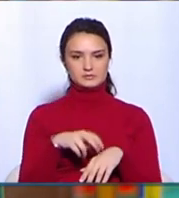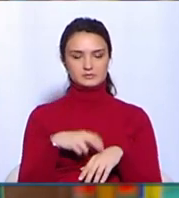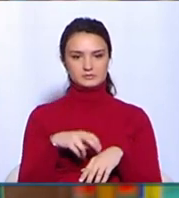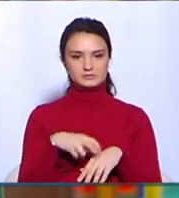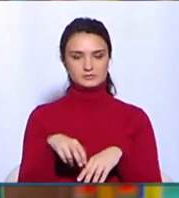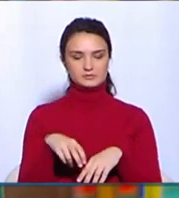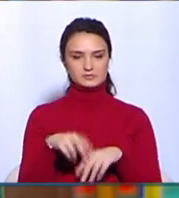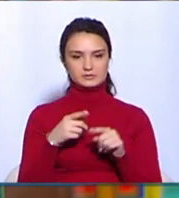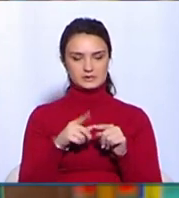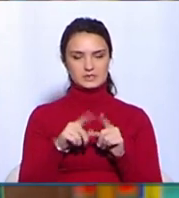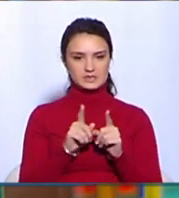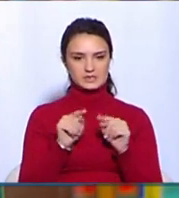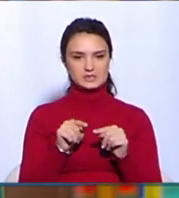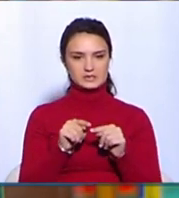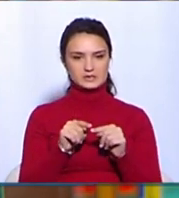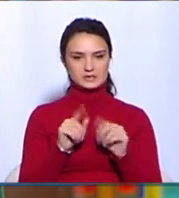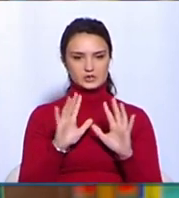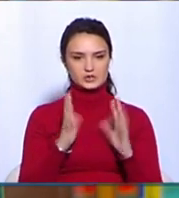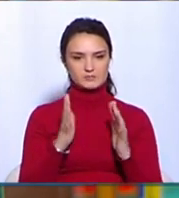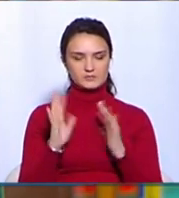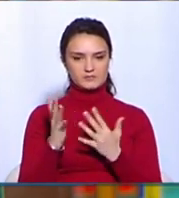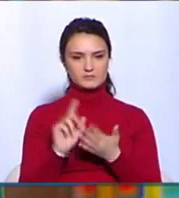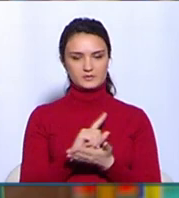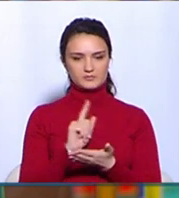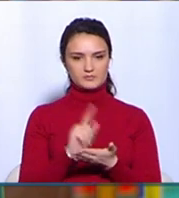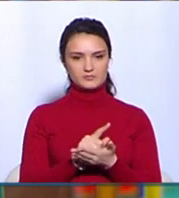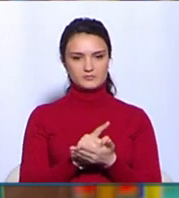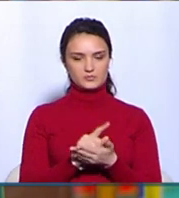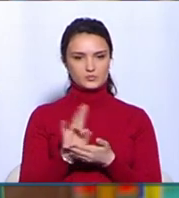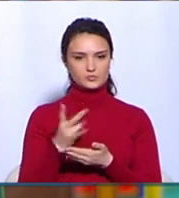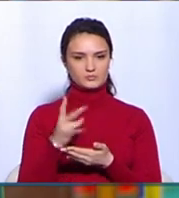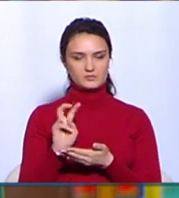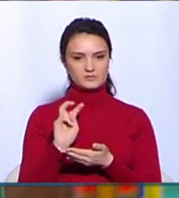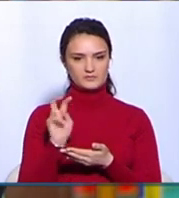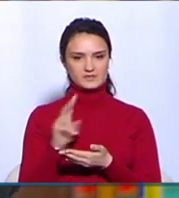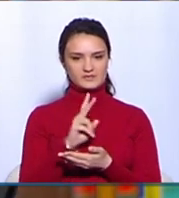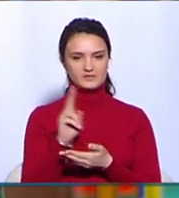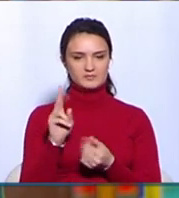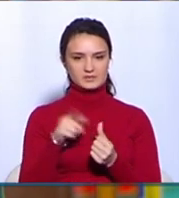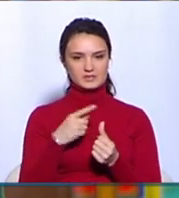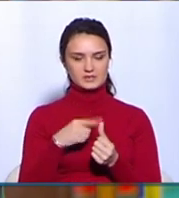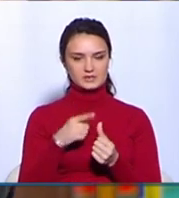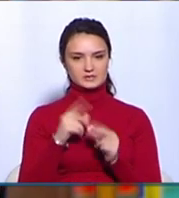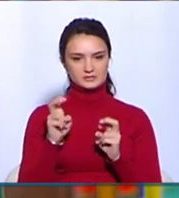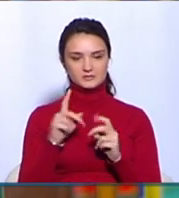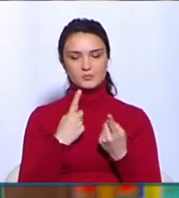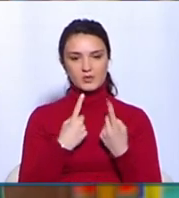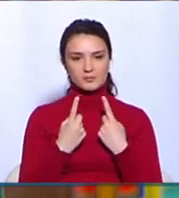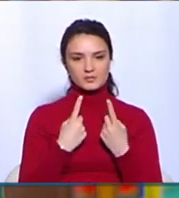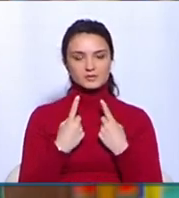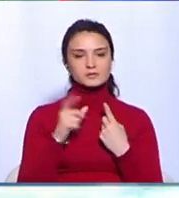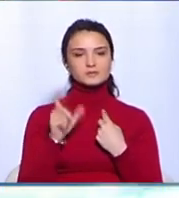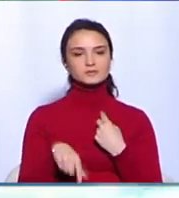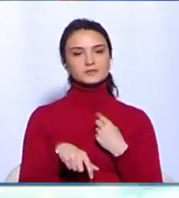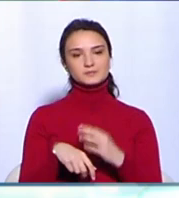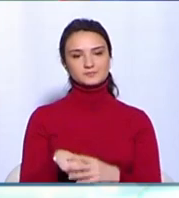ერთსაც ვიტყვი. ასეთი შემთხვევებით აუცილებლად ნუ მიხვალთ ვინმე სახელთან და მოლაპარაკე